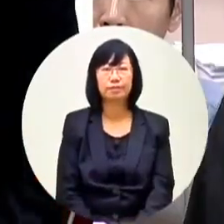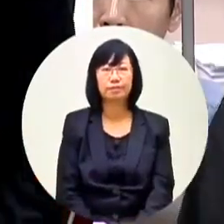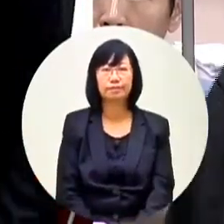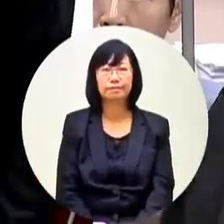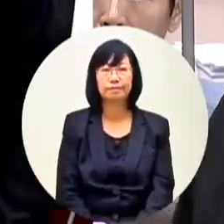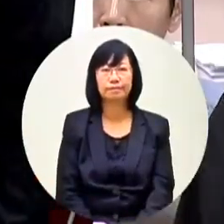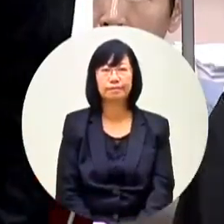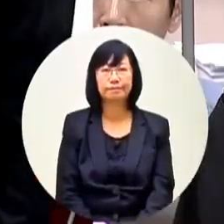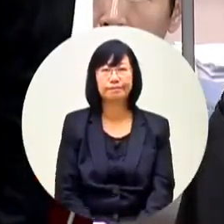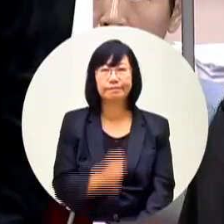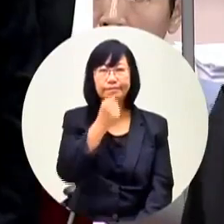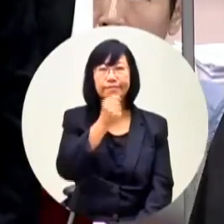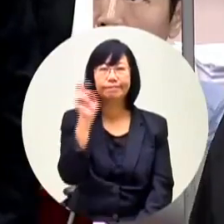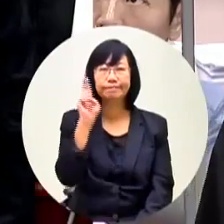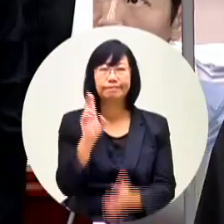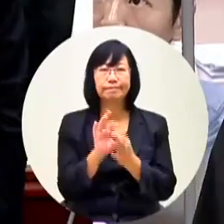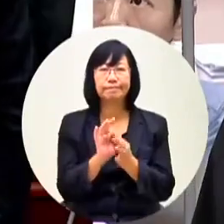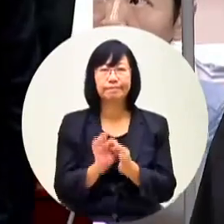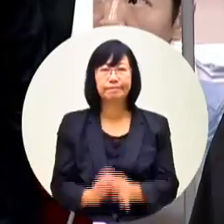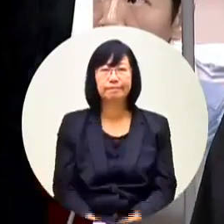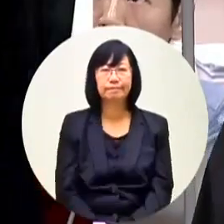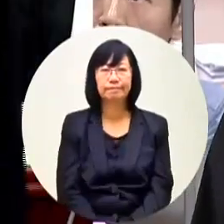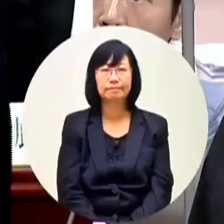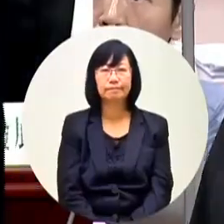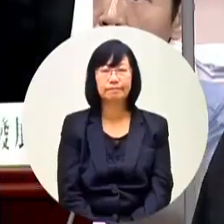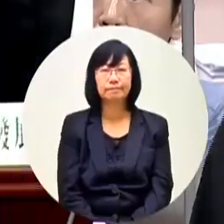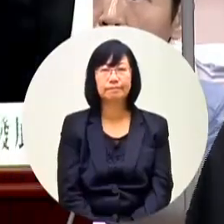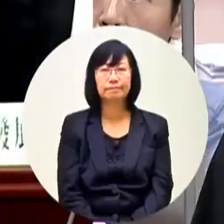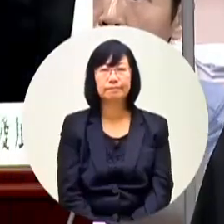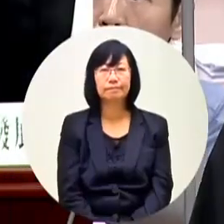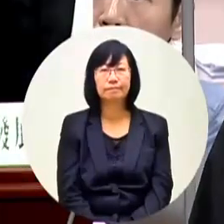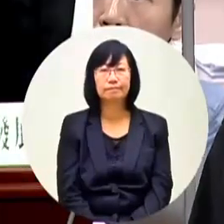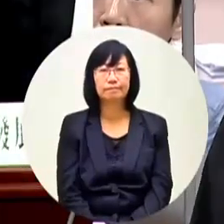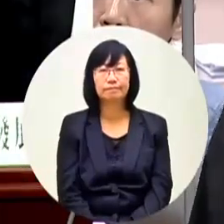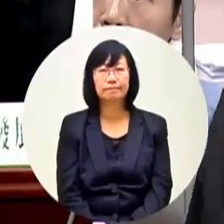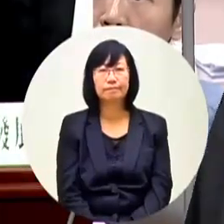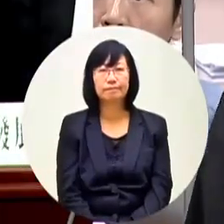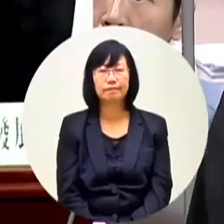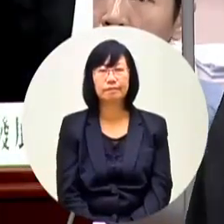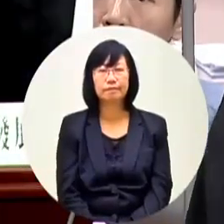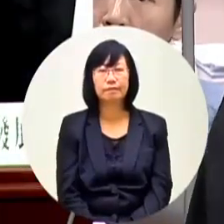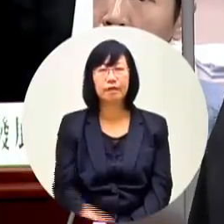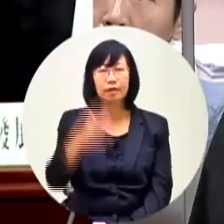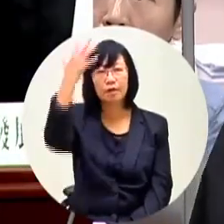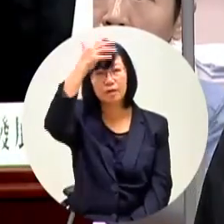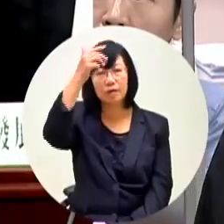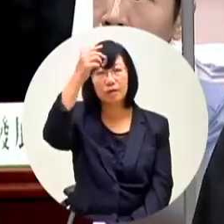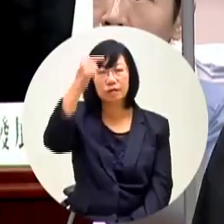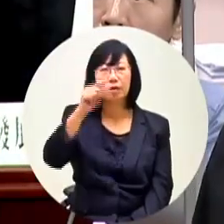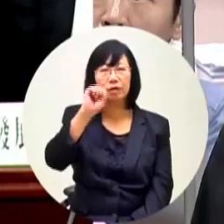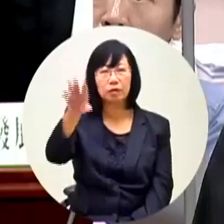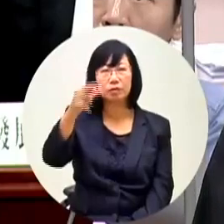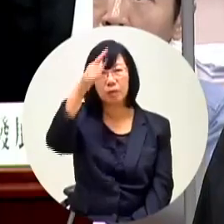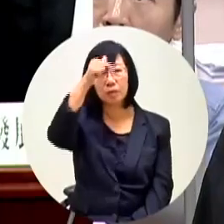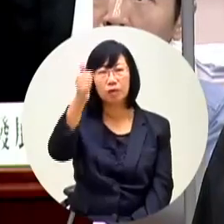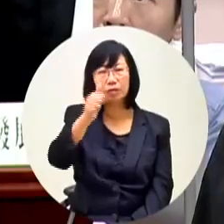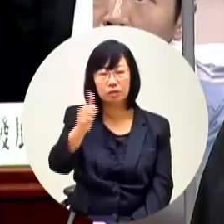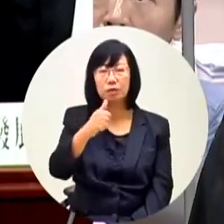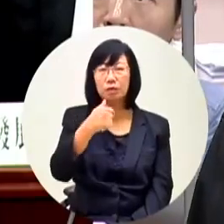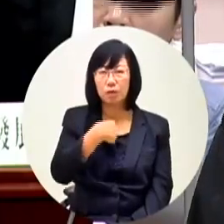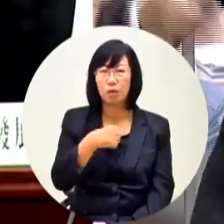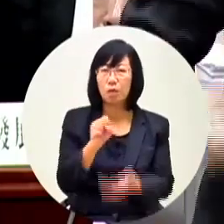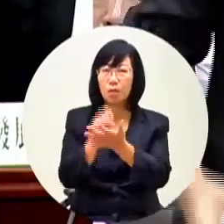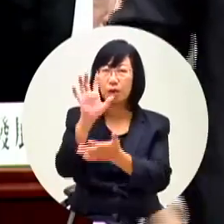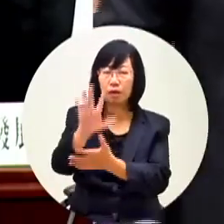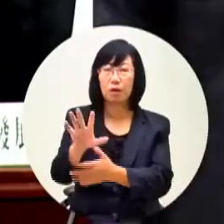变动。这个路段是公务局都跑 过的， 是的， 2天了。王远，我要跟你报告，